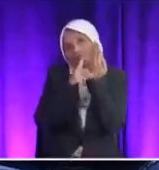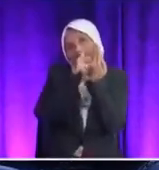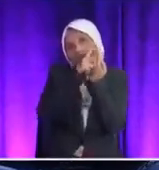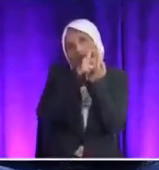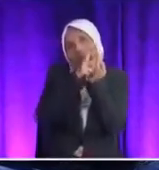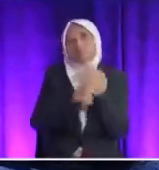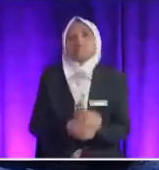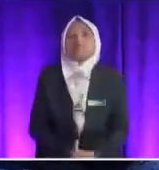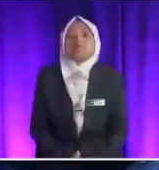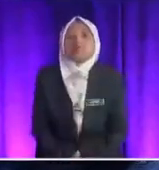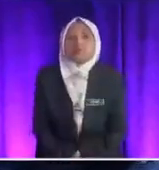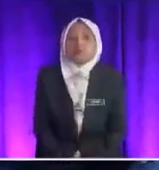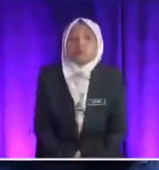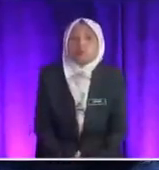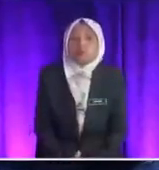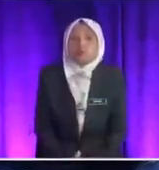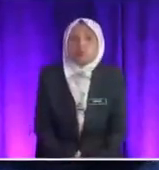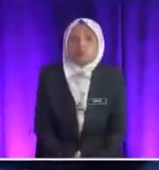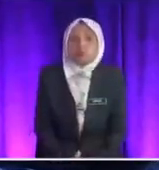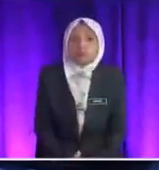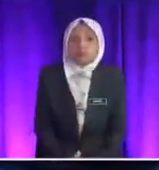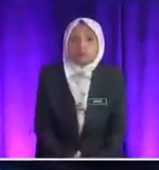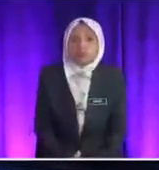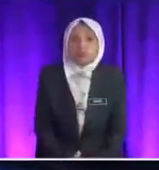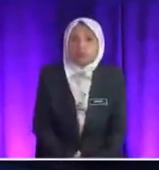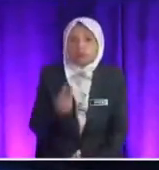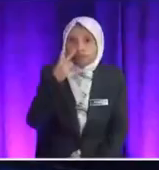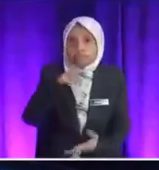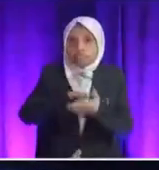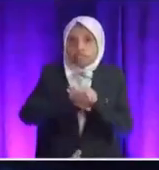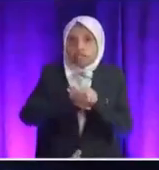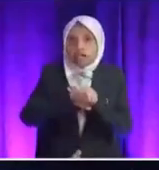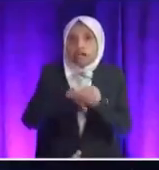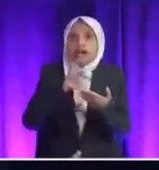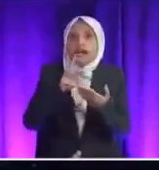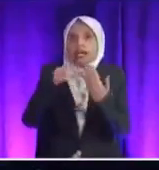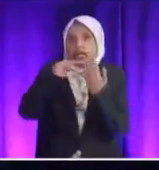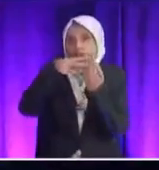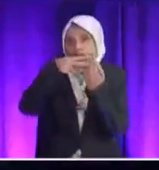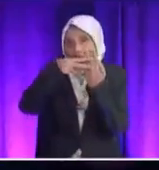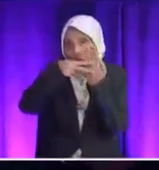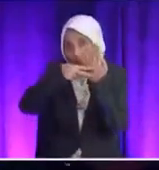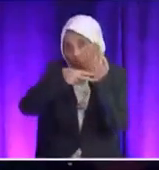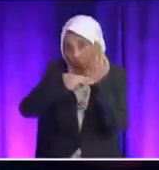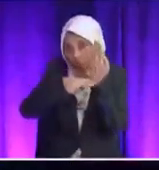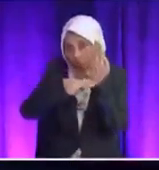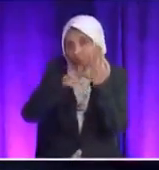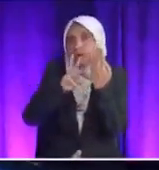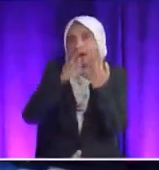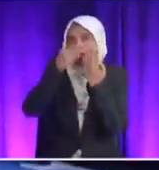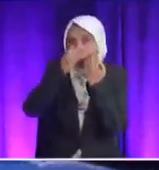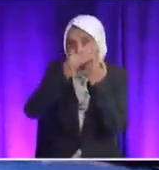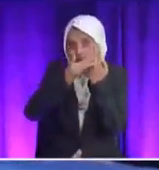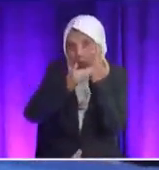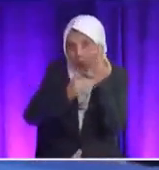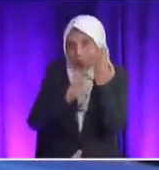Hah Suriah Oke Kenapa tersabun ide turun marah Noah Hyde akan turun ke